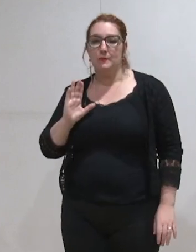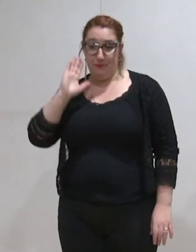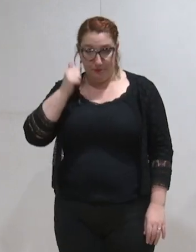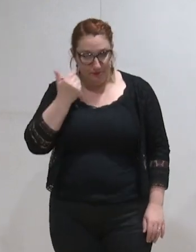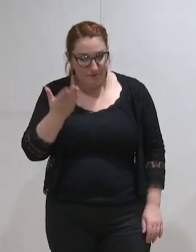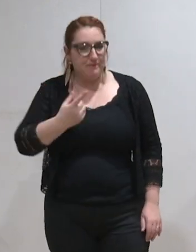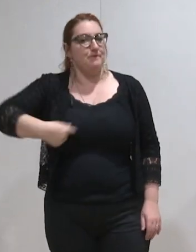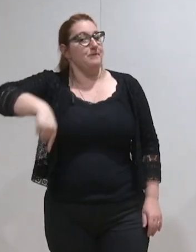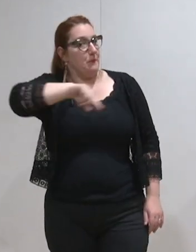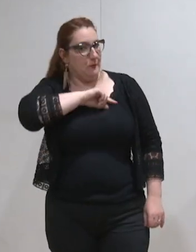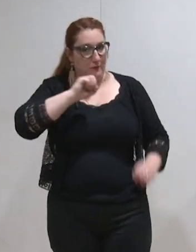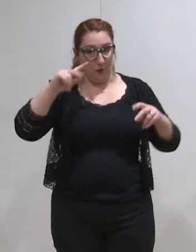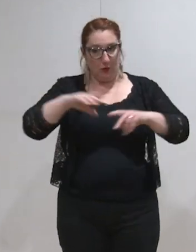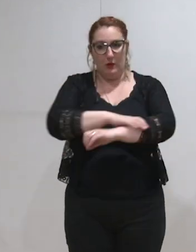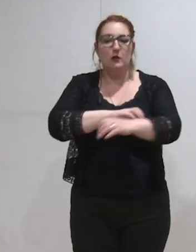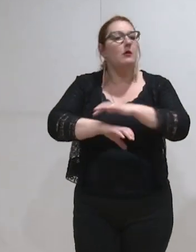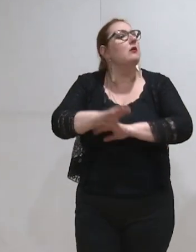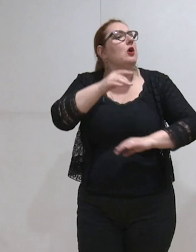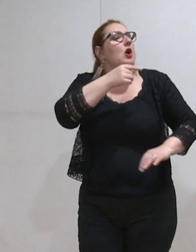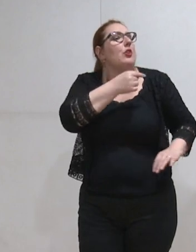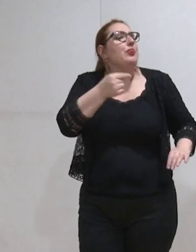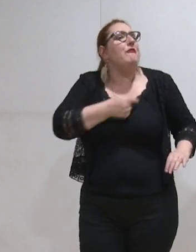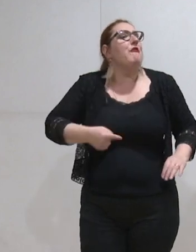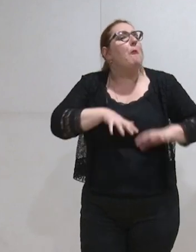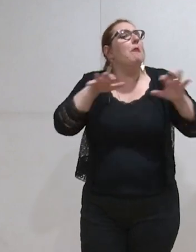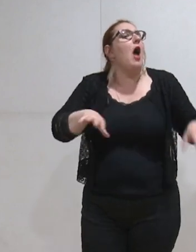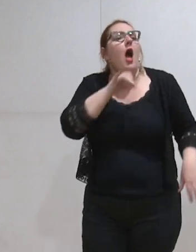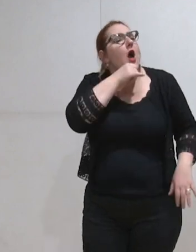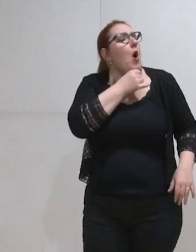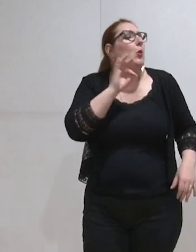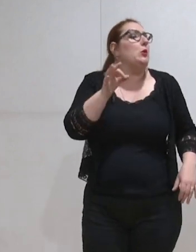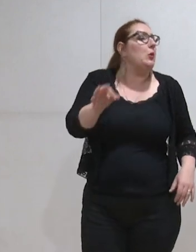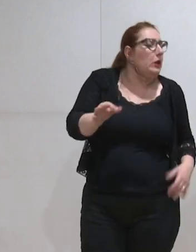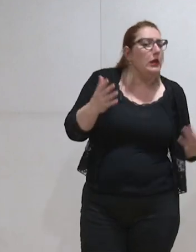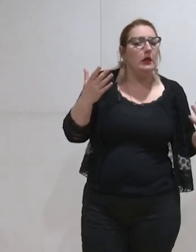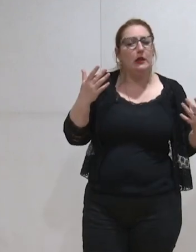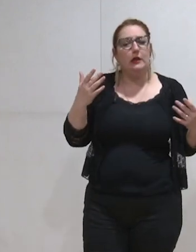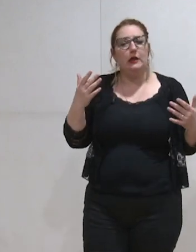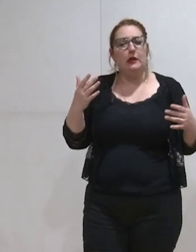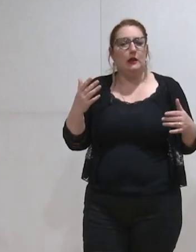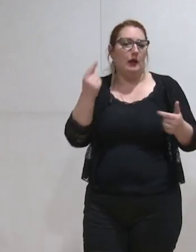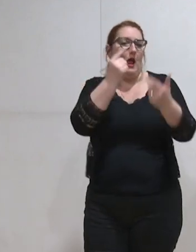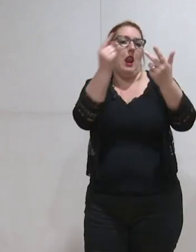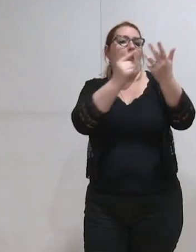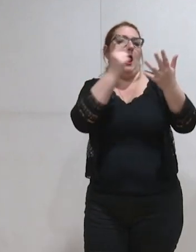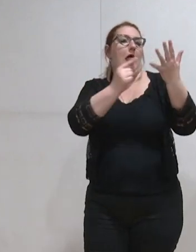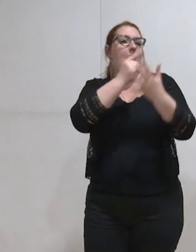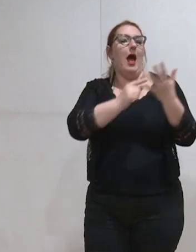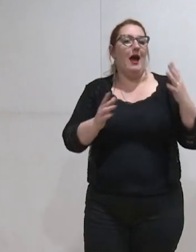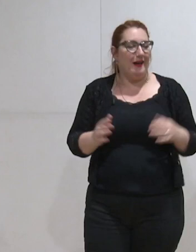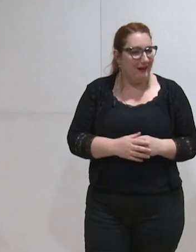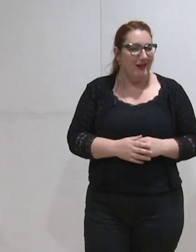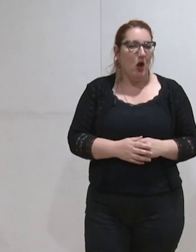regardé malgré tous nos défauts et tout tous ces attributs hein que vous nous que vous nous